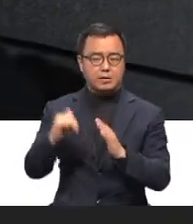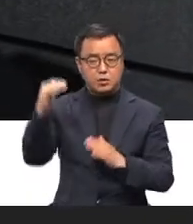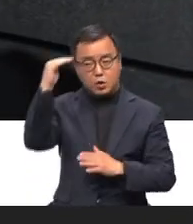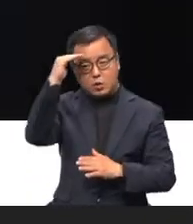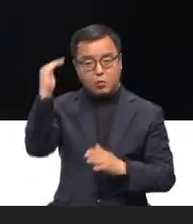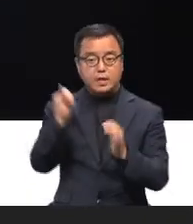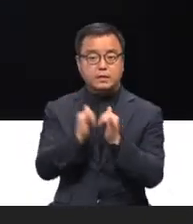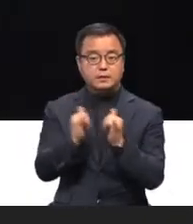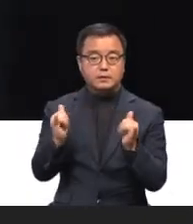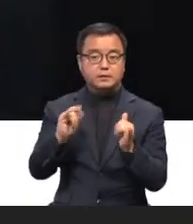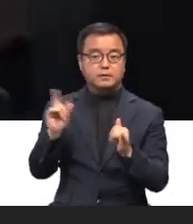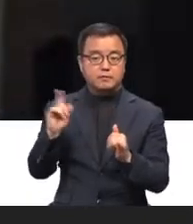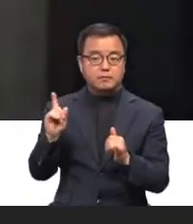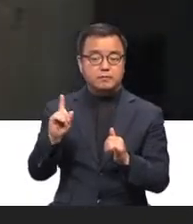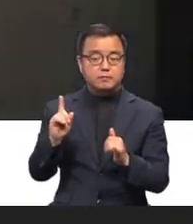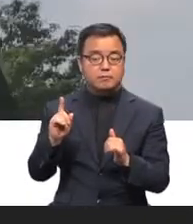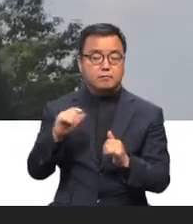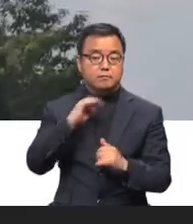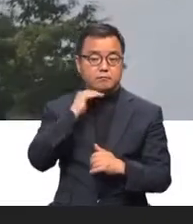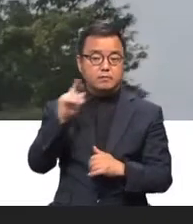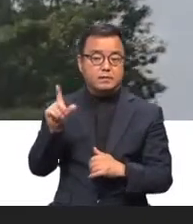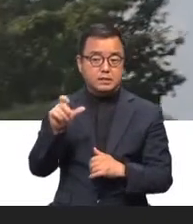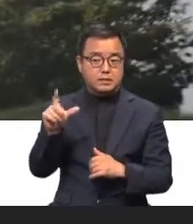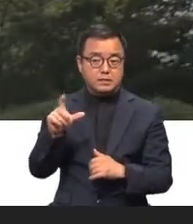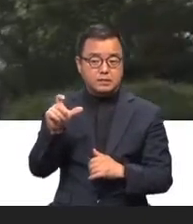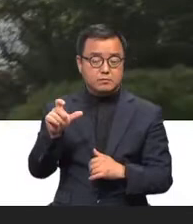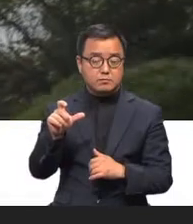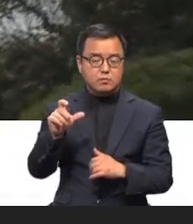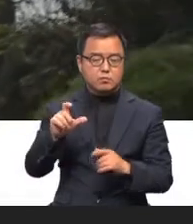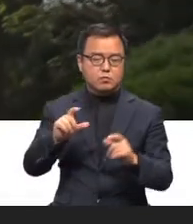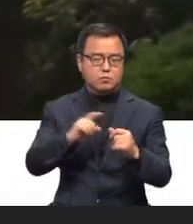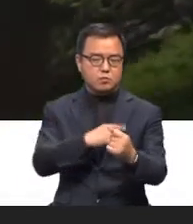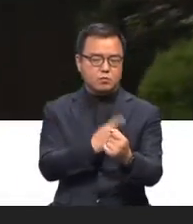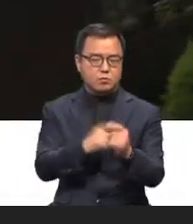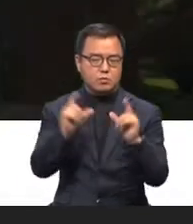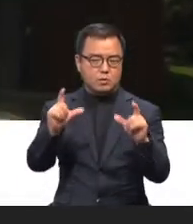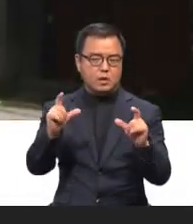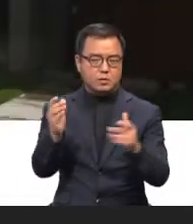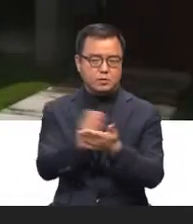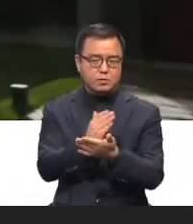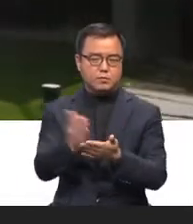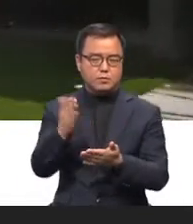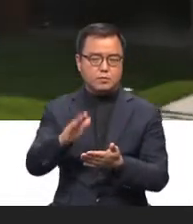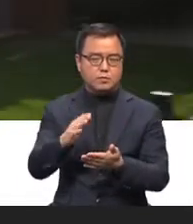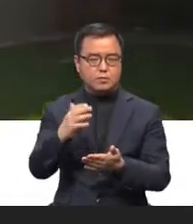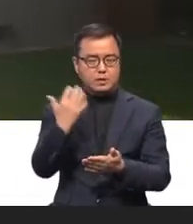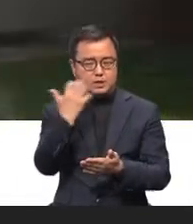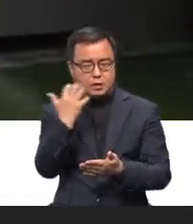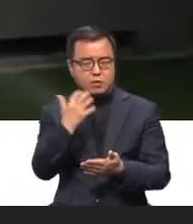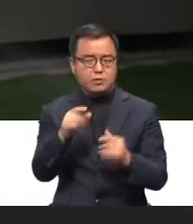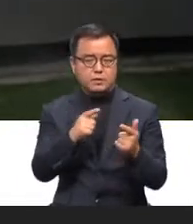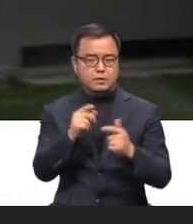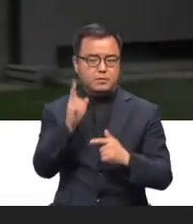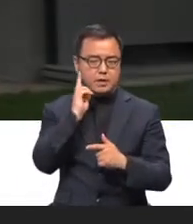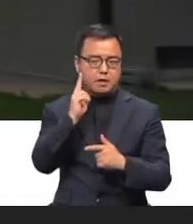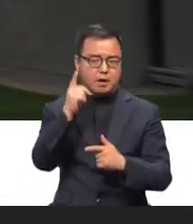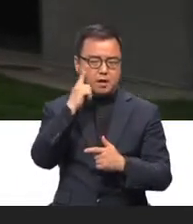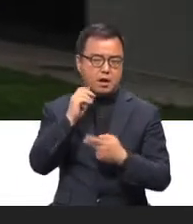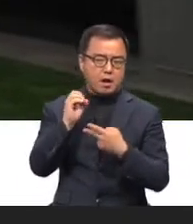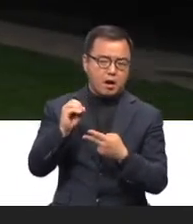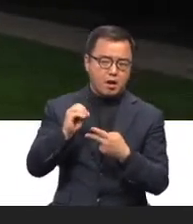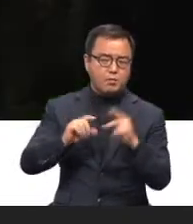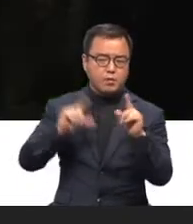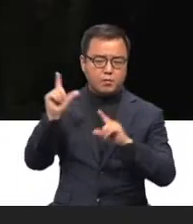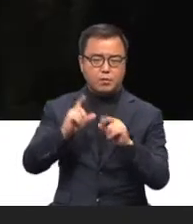같은 경우에는 조금 15세 관람가 등급을 받았는데 좀 선정적인 장면이나 잔인한 장면이 있었다라는